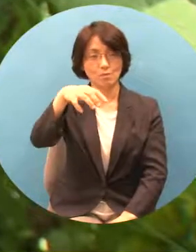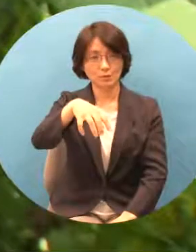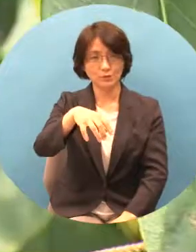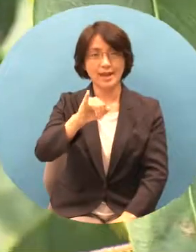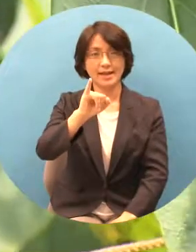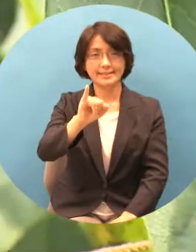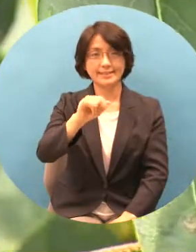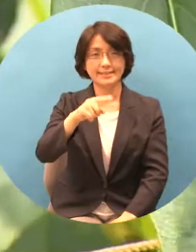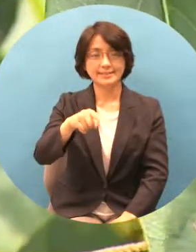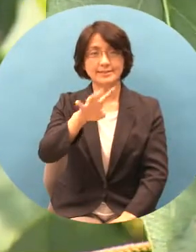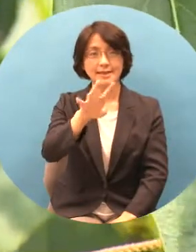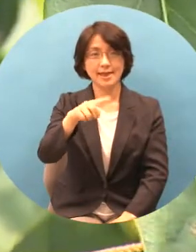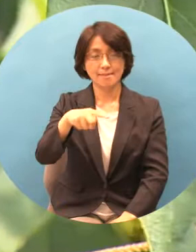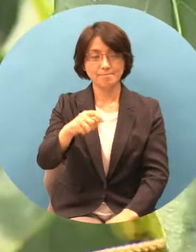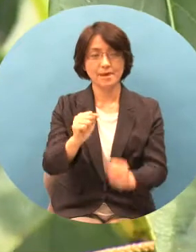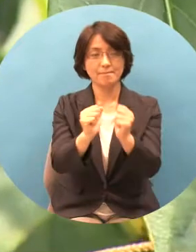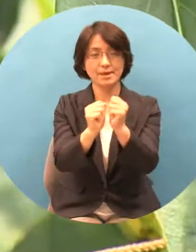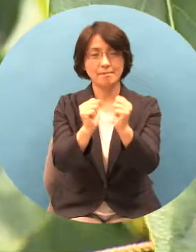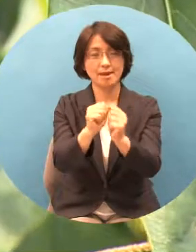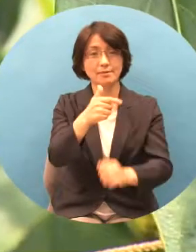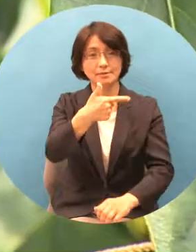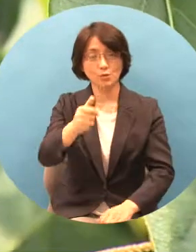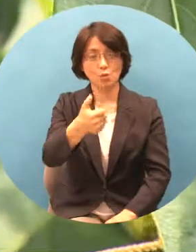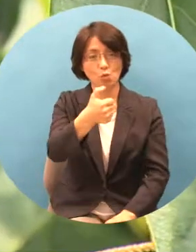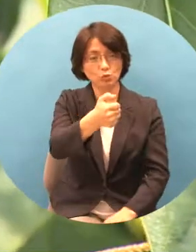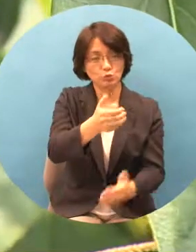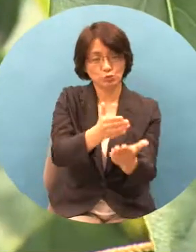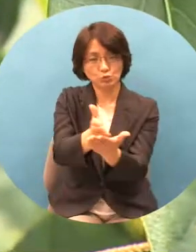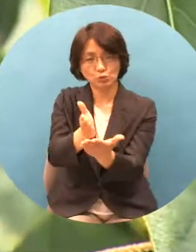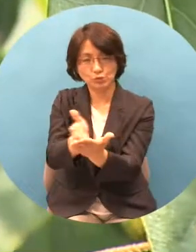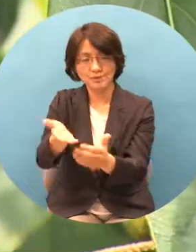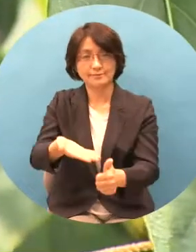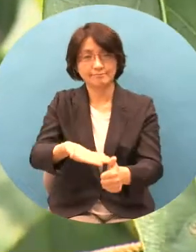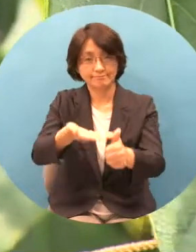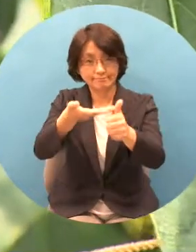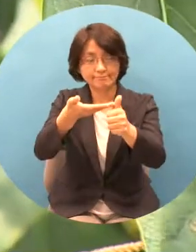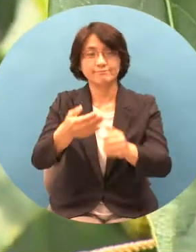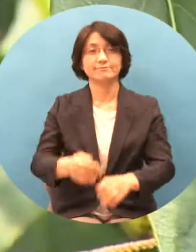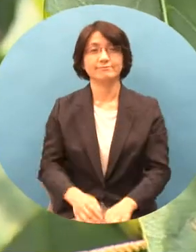やピーマンなどおよそ50種類を栽培しています。